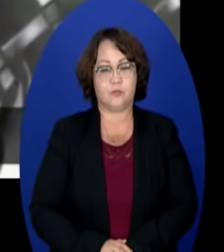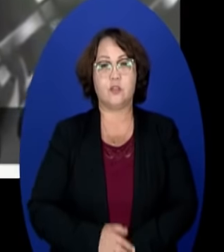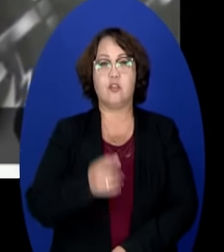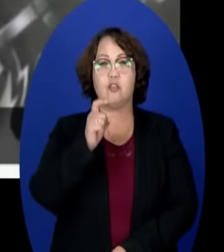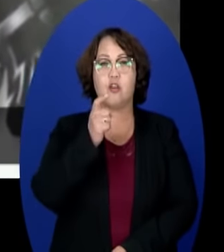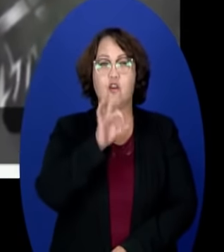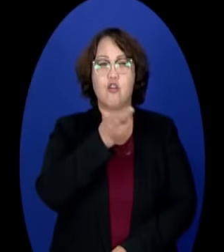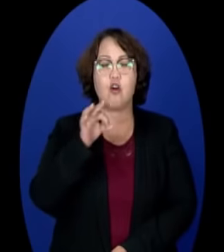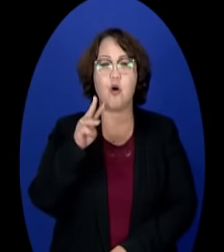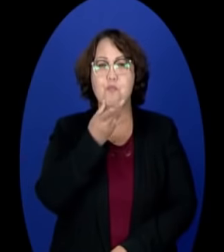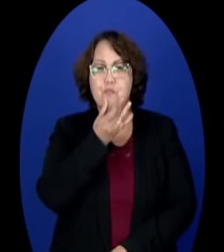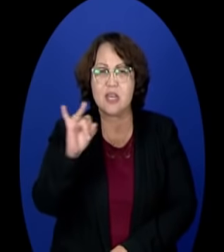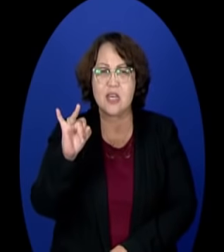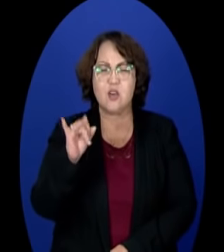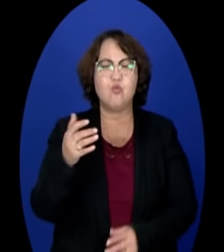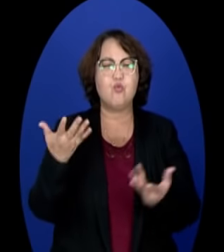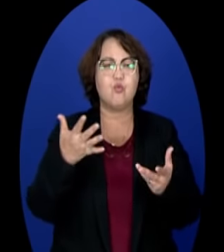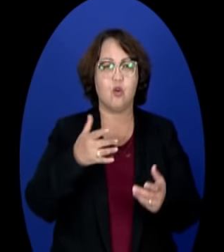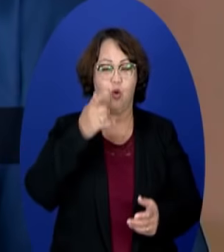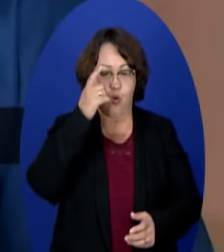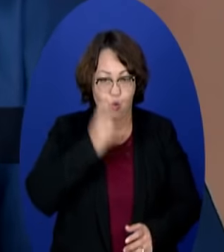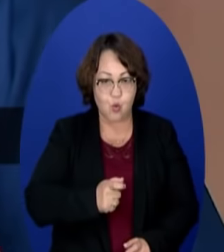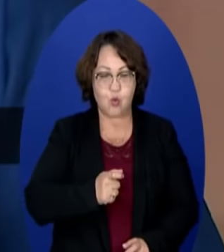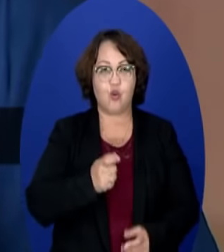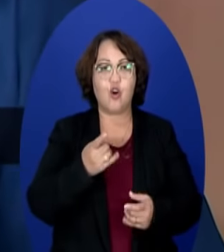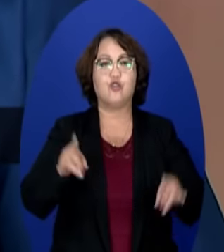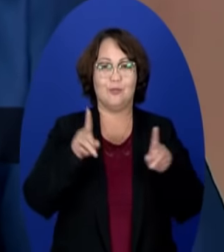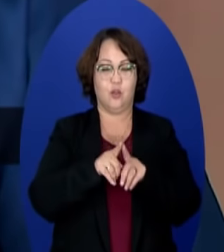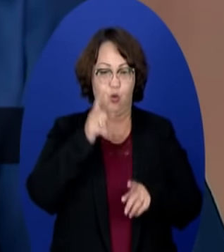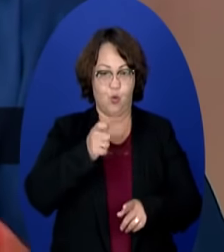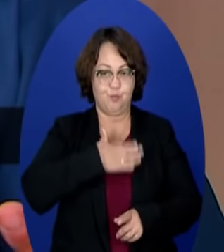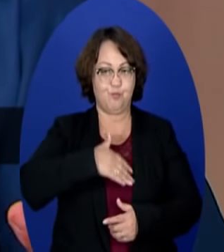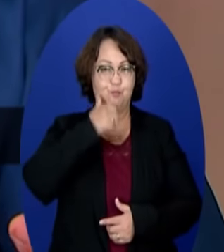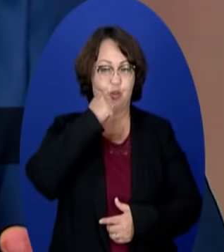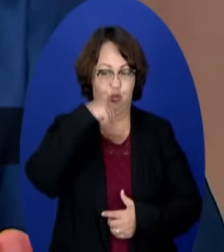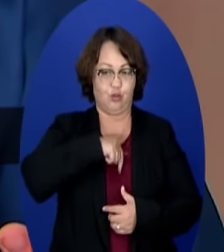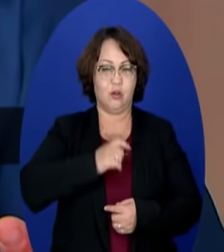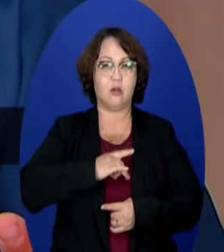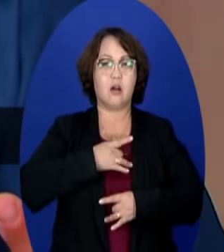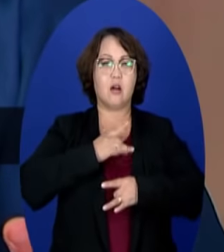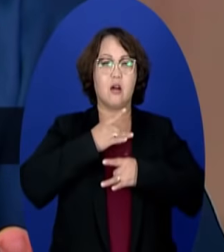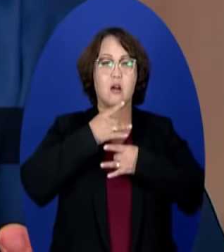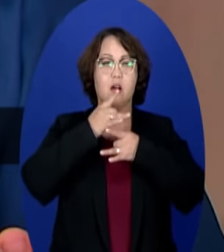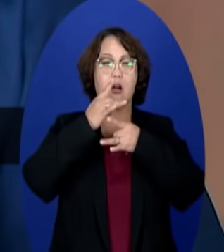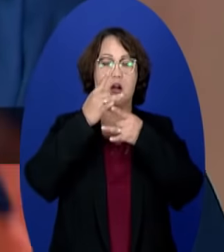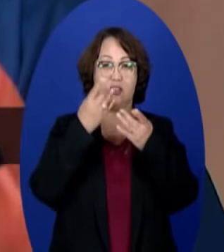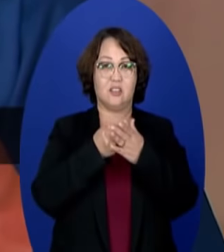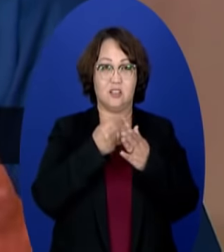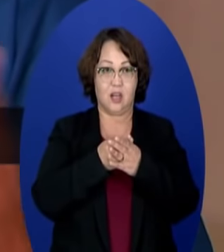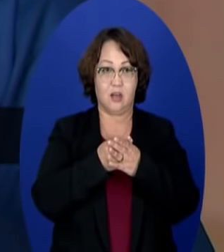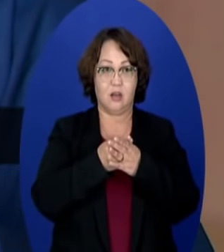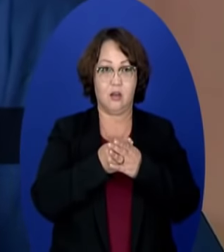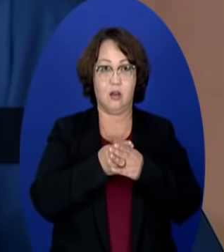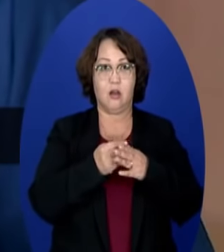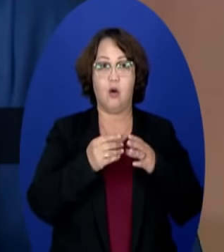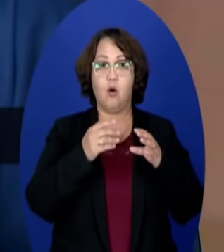Хөөми гэдэг нь бол хүн хөгжим. Одоо жишээ нэг хэл. Би одоо ингээд цуур хөгжингүүд надад байхгүй шүү дээ. Тэгэхэд би